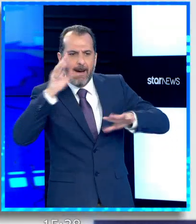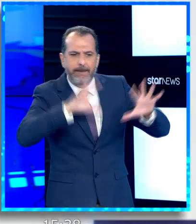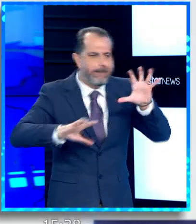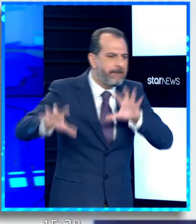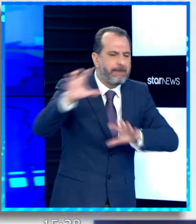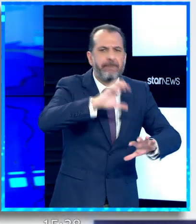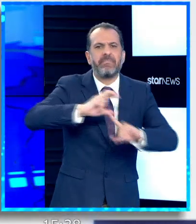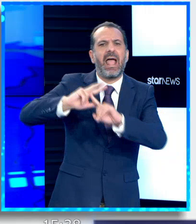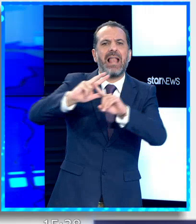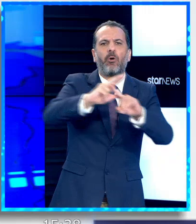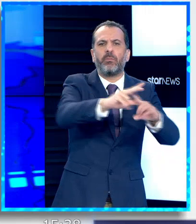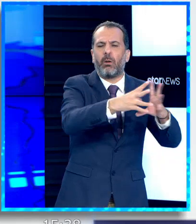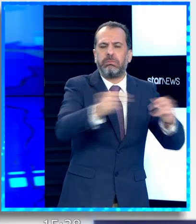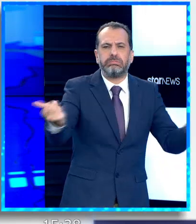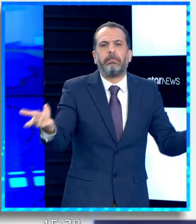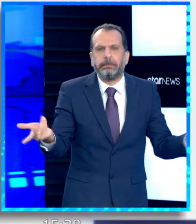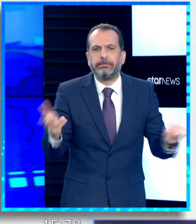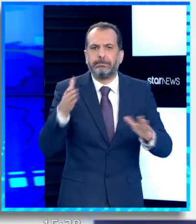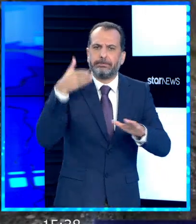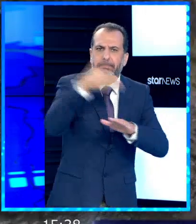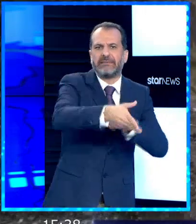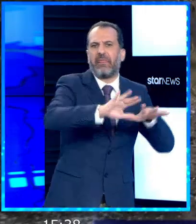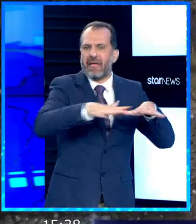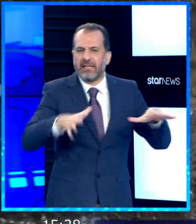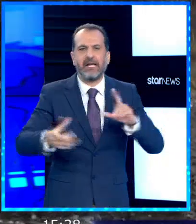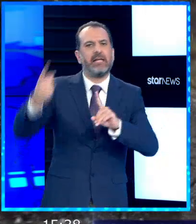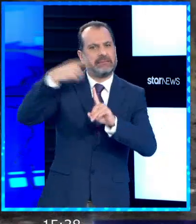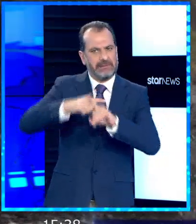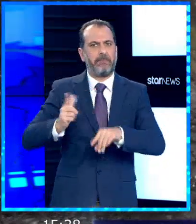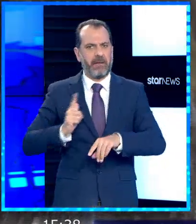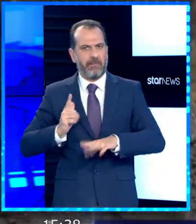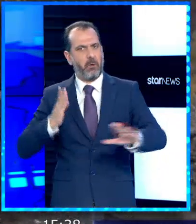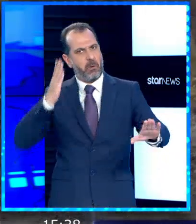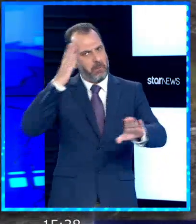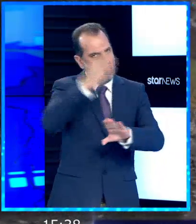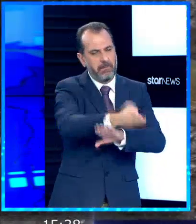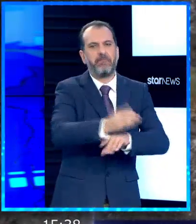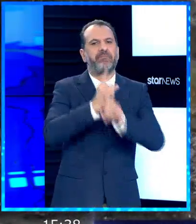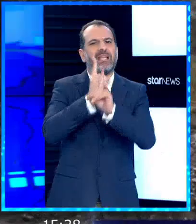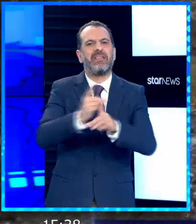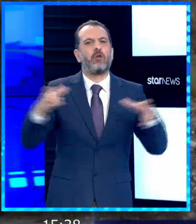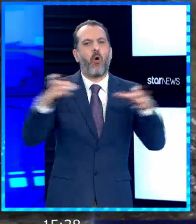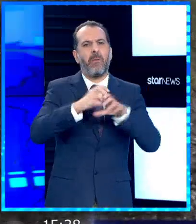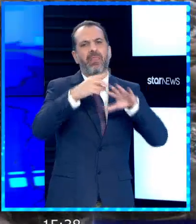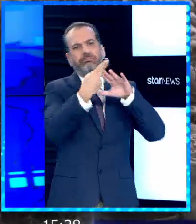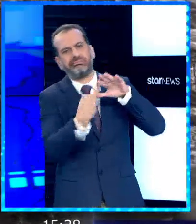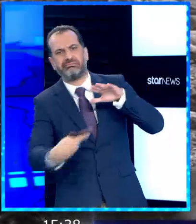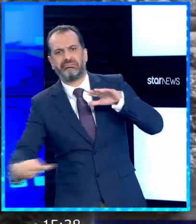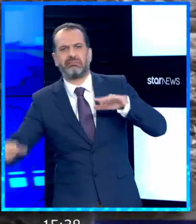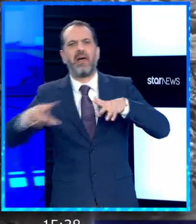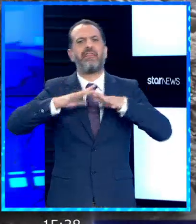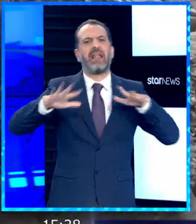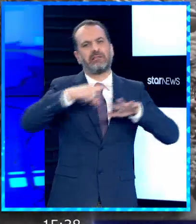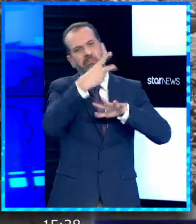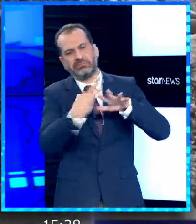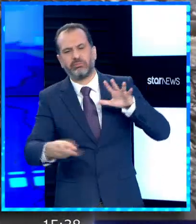του ελικοπτέρου, ενώ όπως γνωρίζουμε στο σημείο σπέβδει από στιγμή σε στιγμή και μονάδα βατραχανθρώπων, προκειμένου να